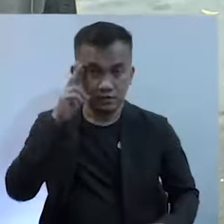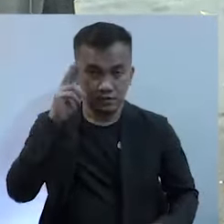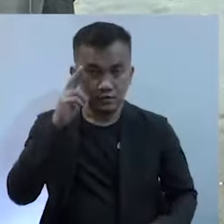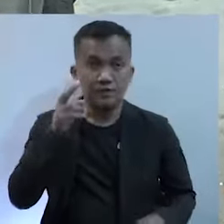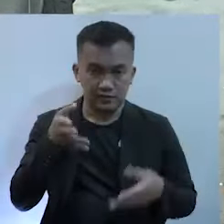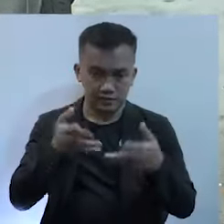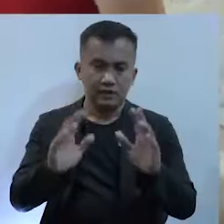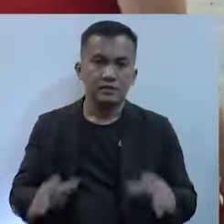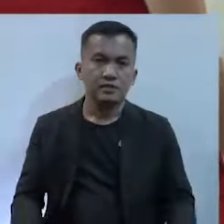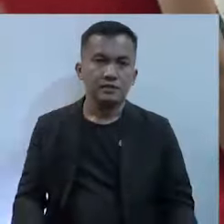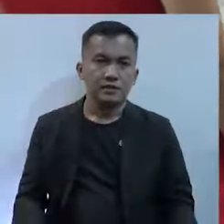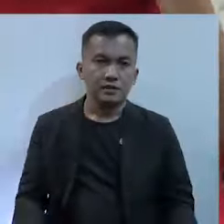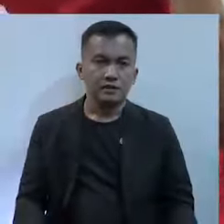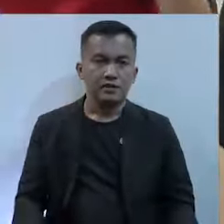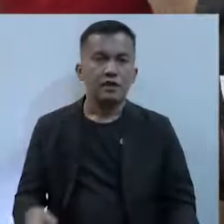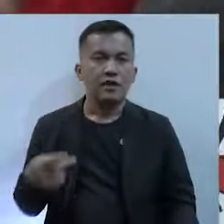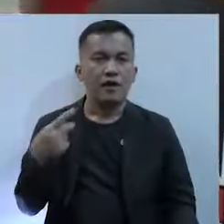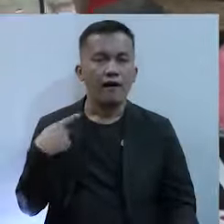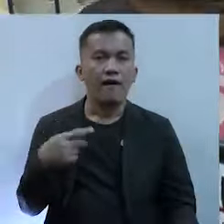ha? Sige.